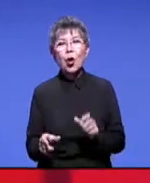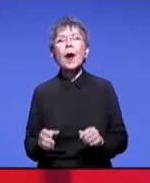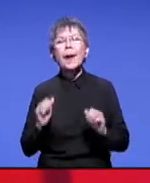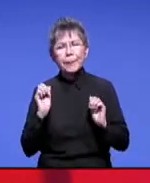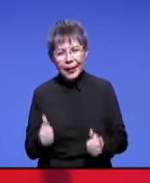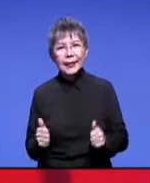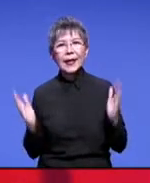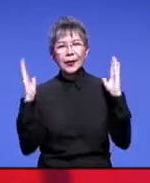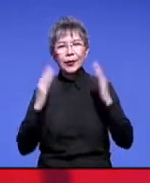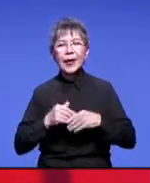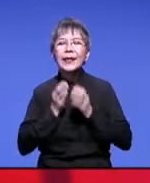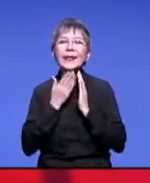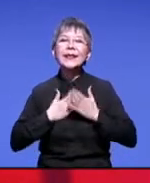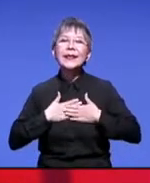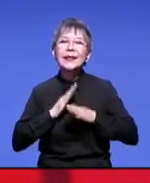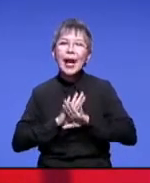beribadah dengan nyaman.